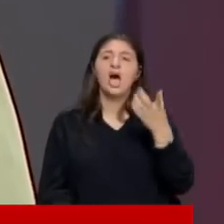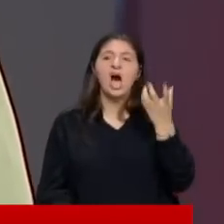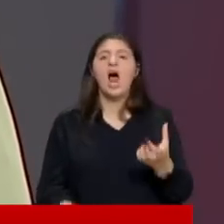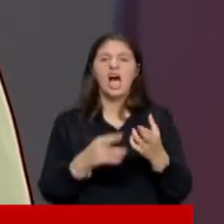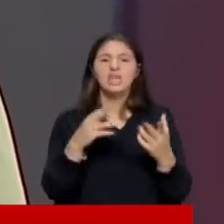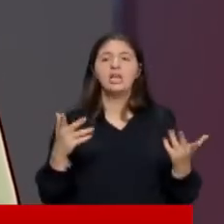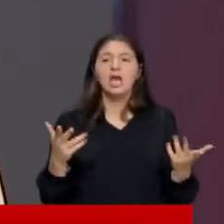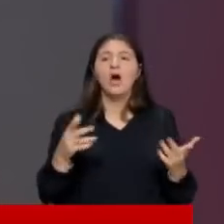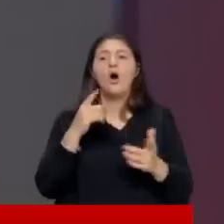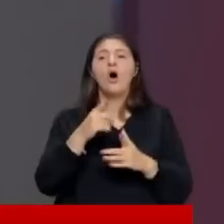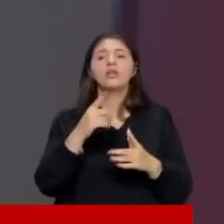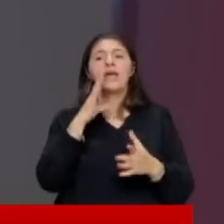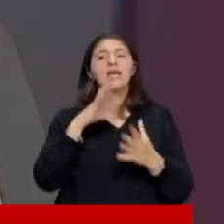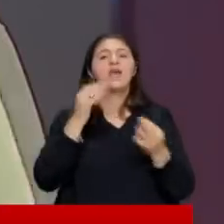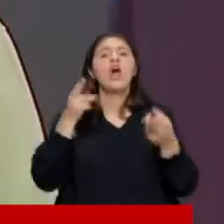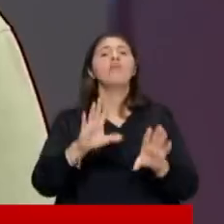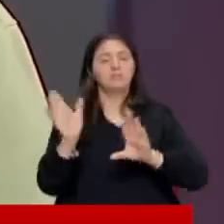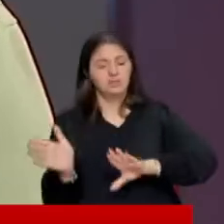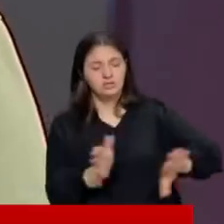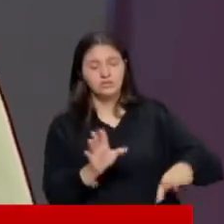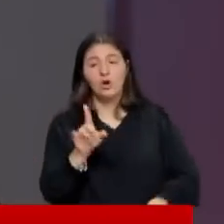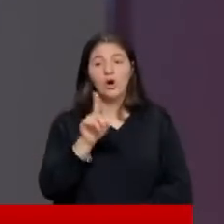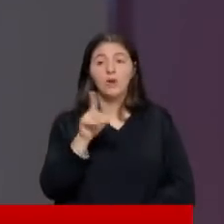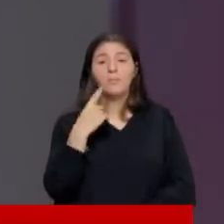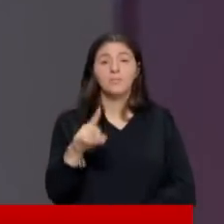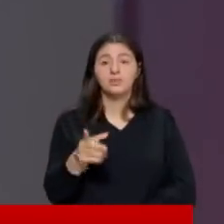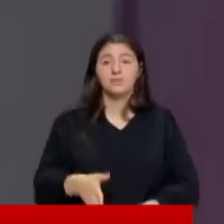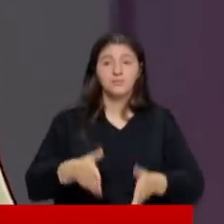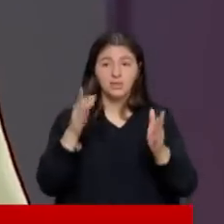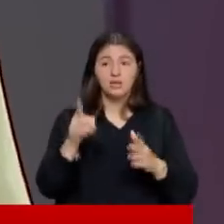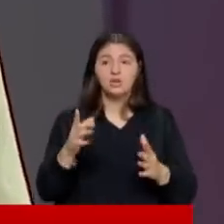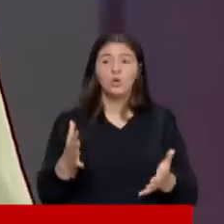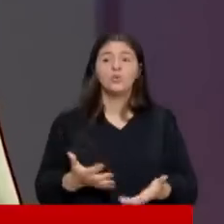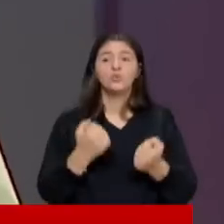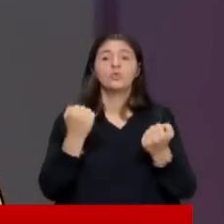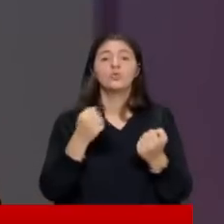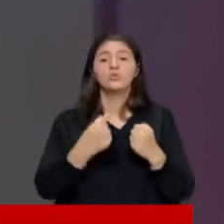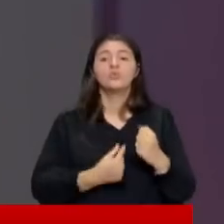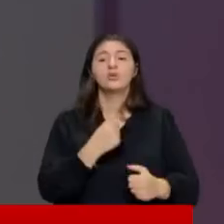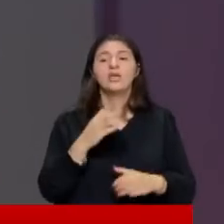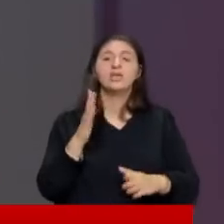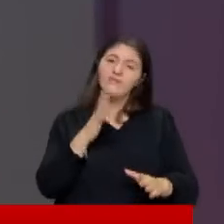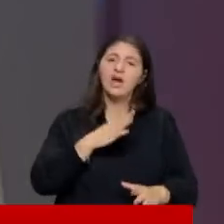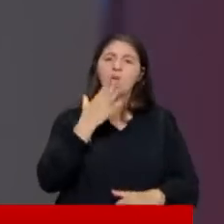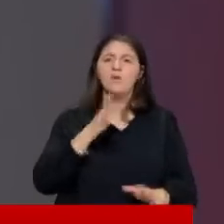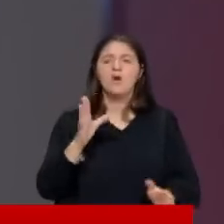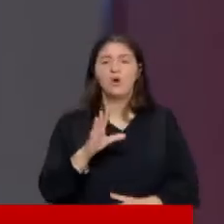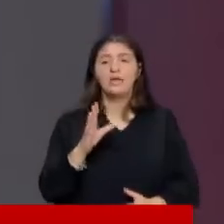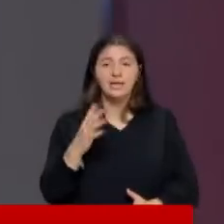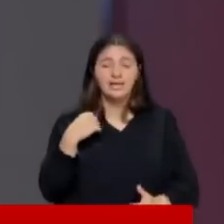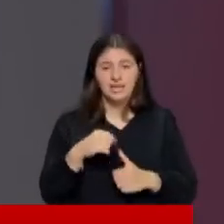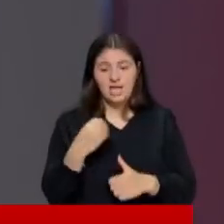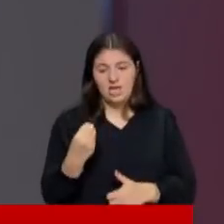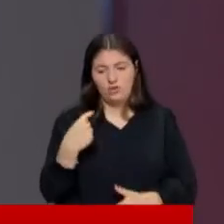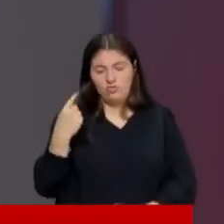ağır hasarlı ya orada da insan ölmesin on binada da Kurtuluş ümidi Ya var ya yok yani yine